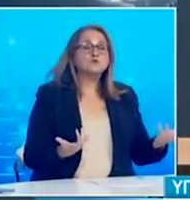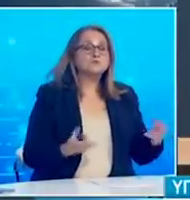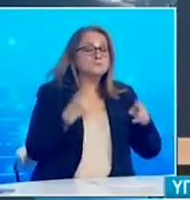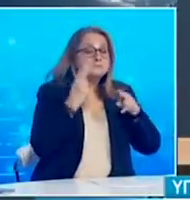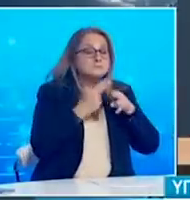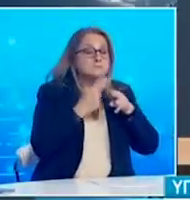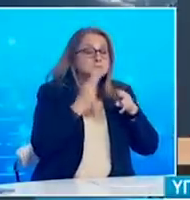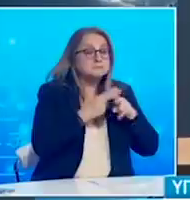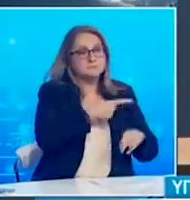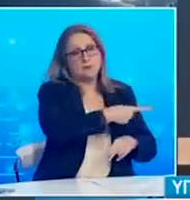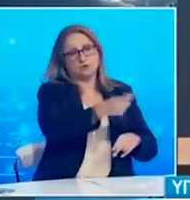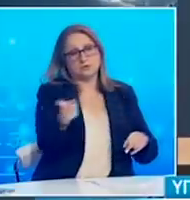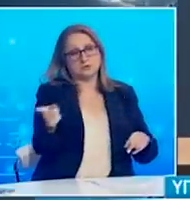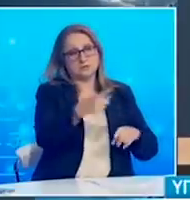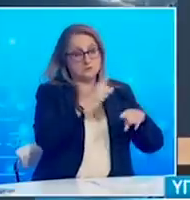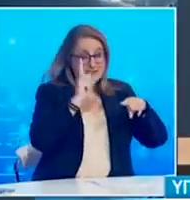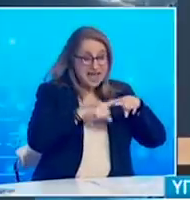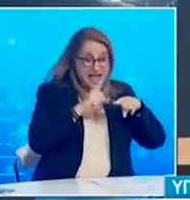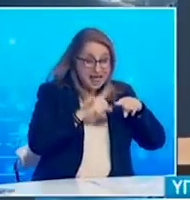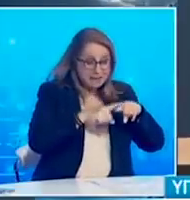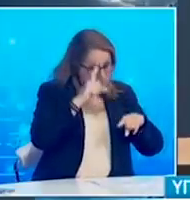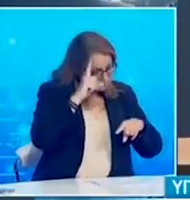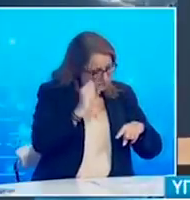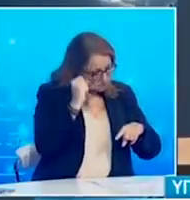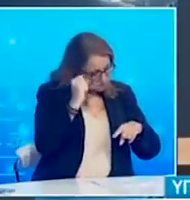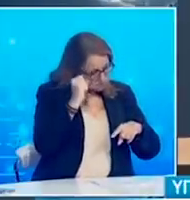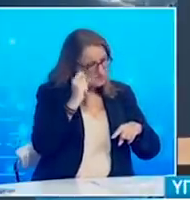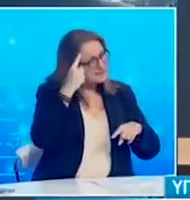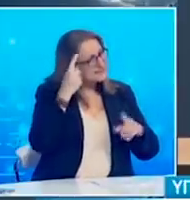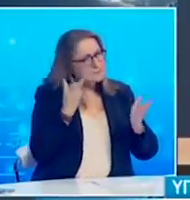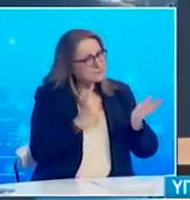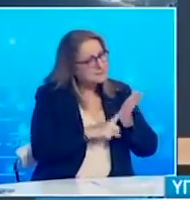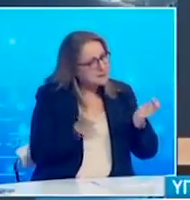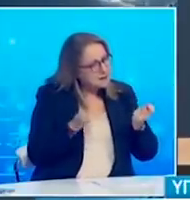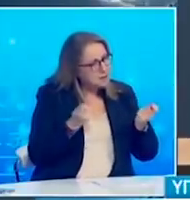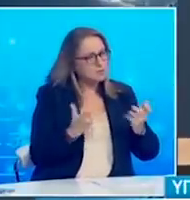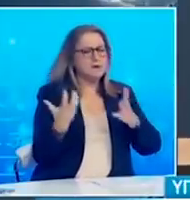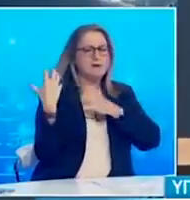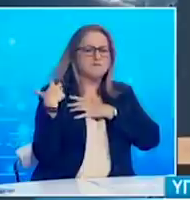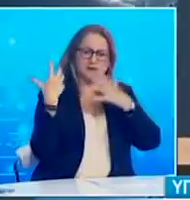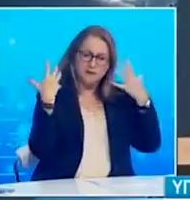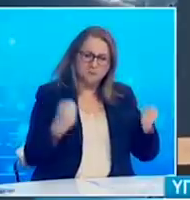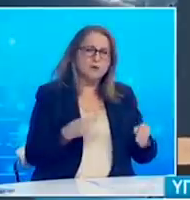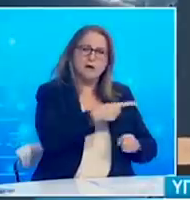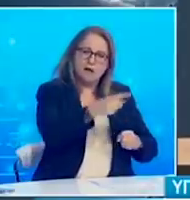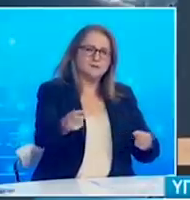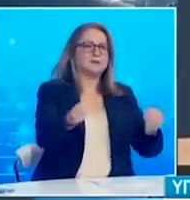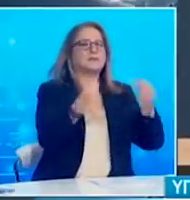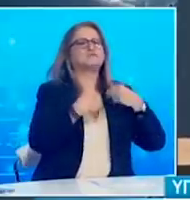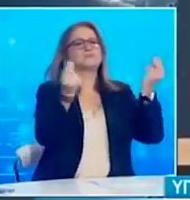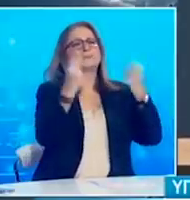άλλο οι Έλληνες πολίτες ξέρουν τι να κάνουν, πώς να το κάνουν και είναι οι ίδιοι που φέρνουν το αποτέλεσμα.